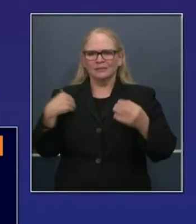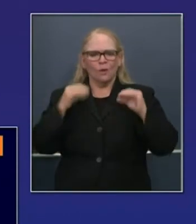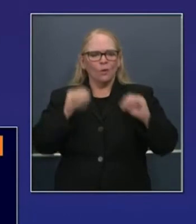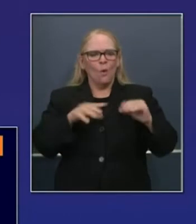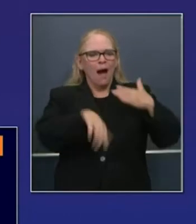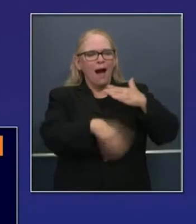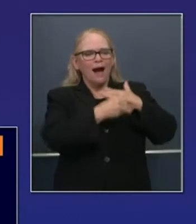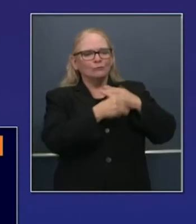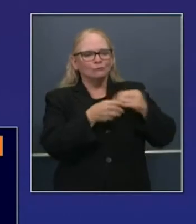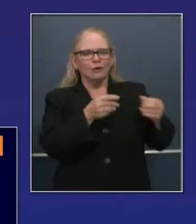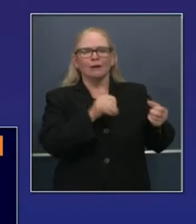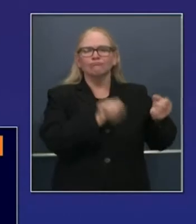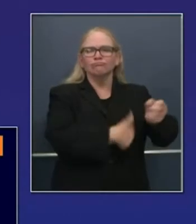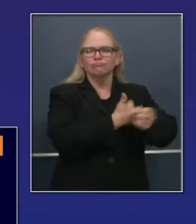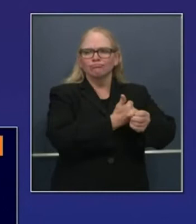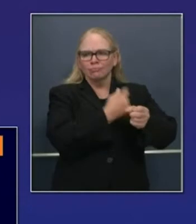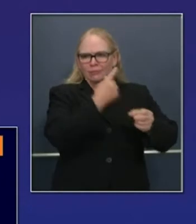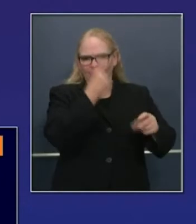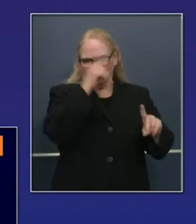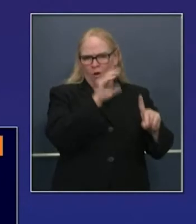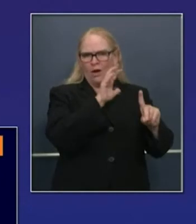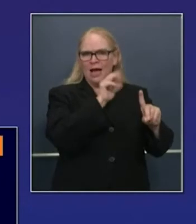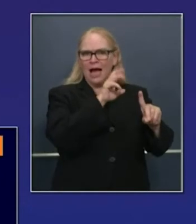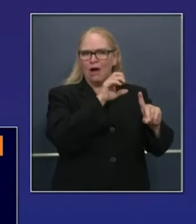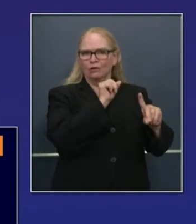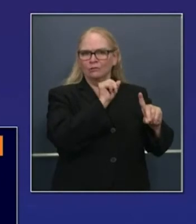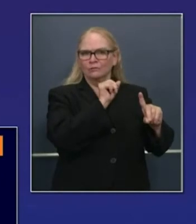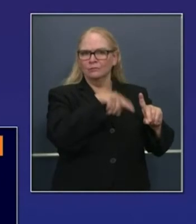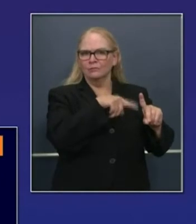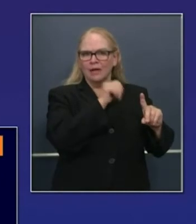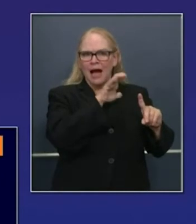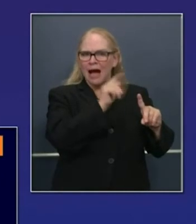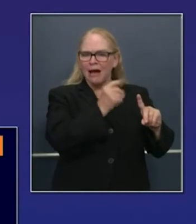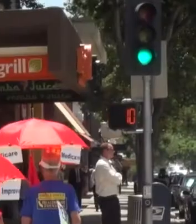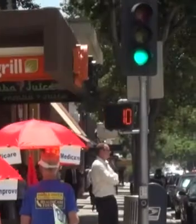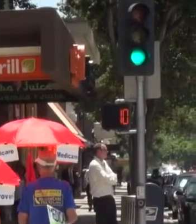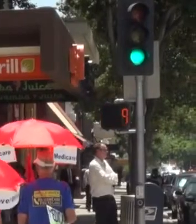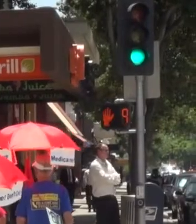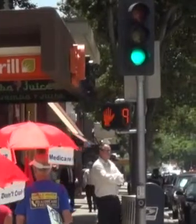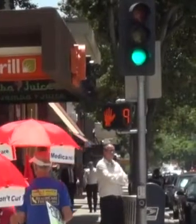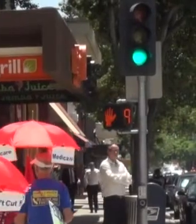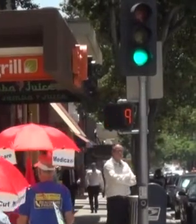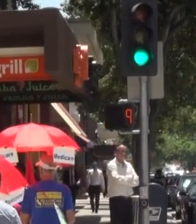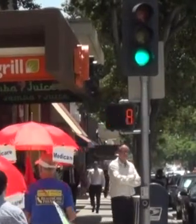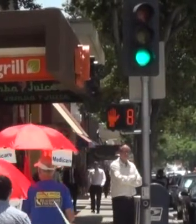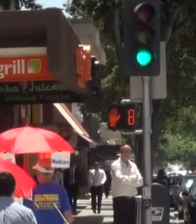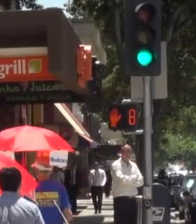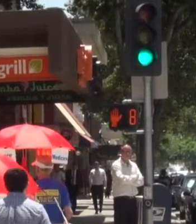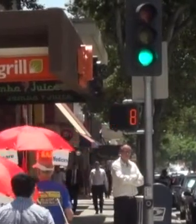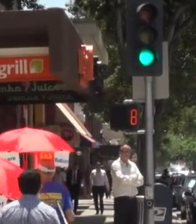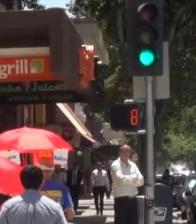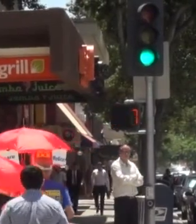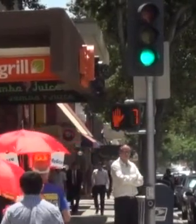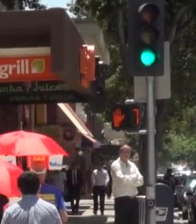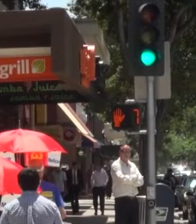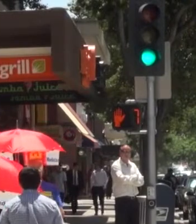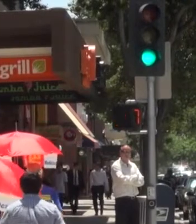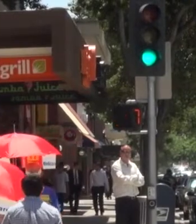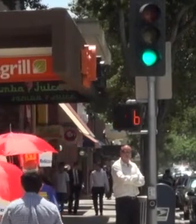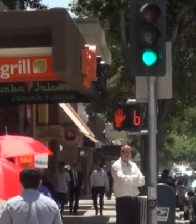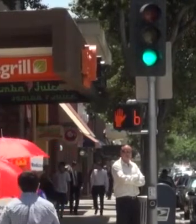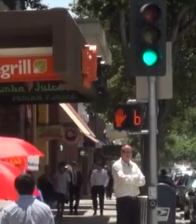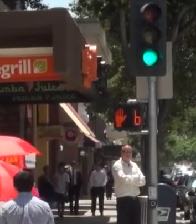Act to be reprioritized or reconstituted for this purpose. 为此，纽森表示，如果推行新